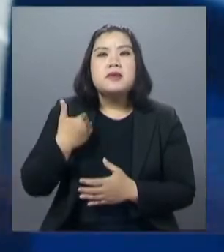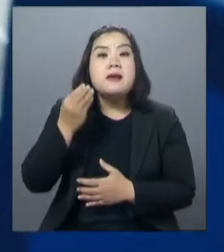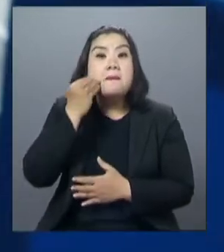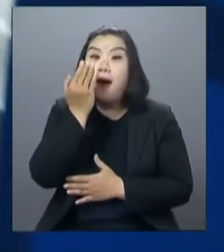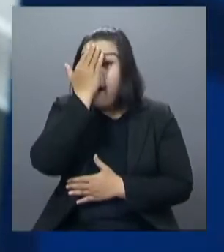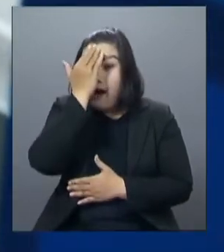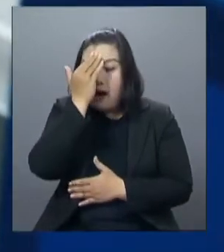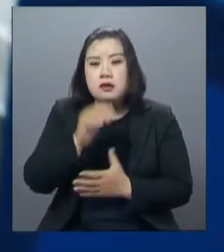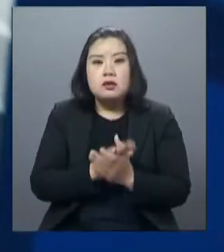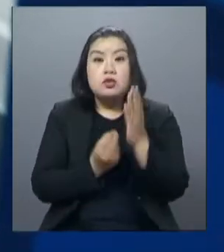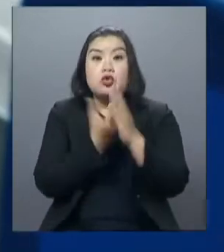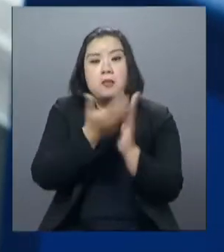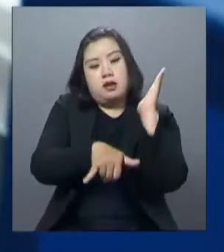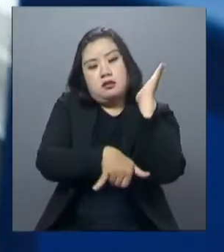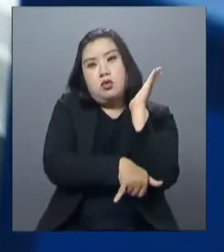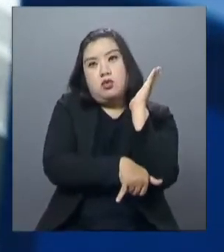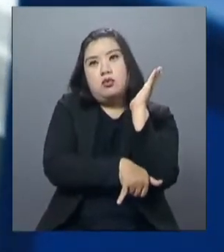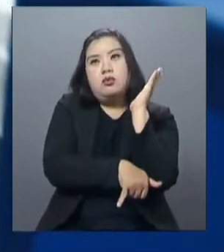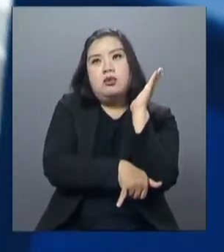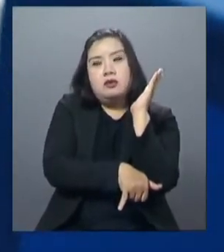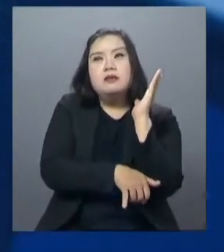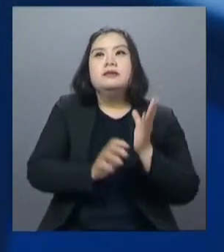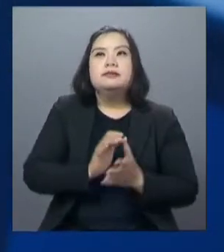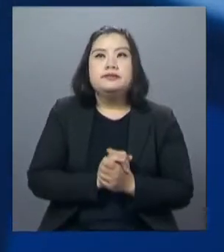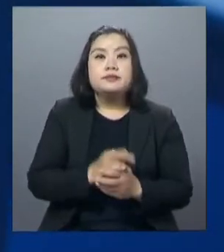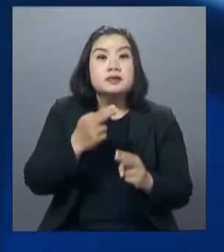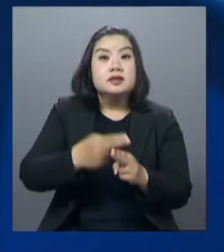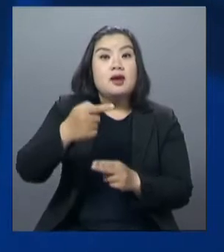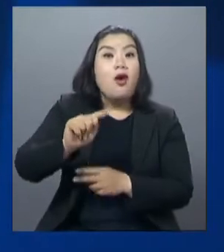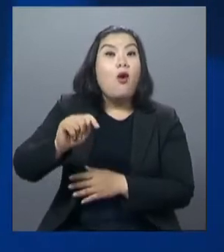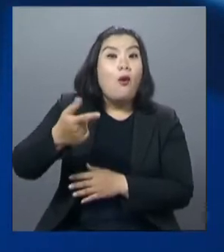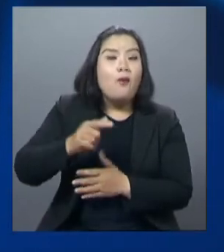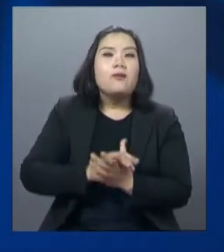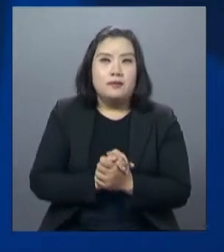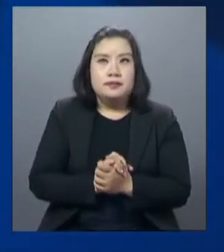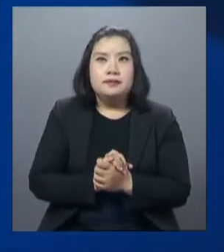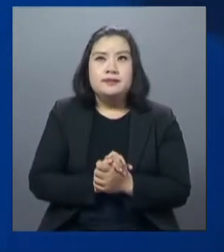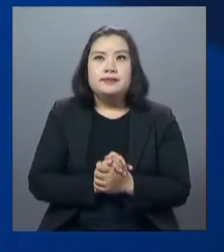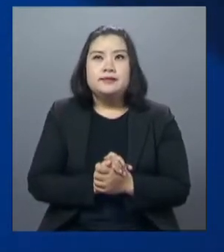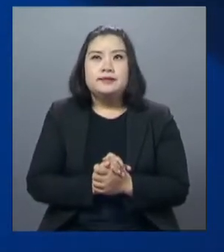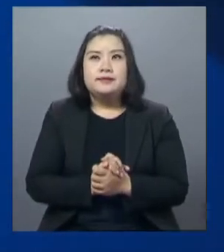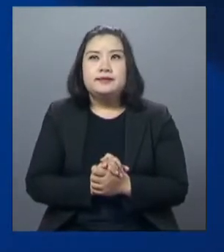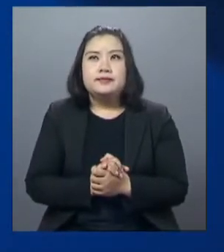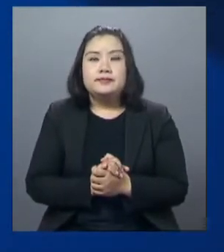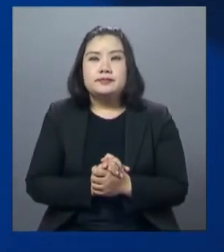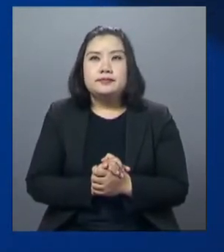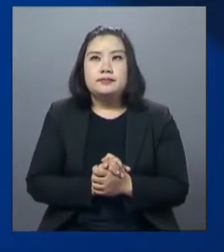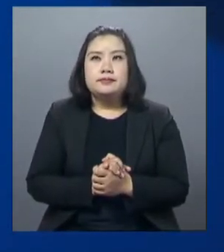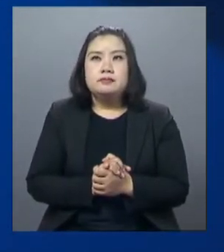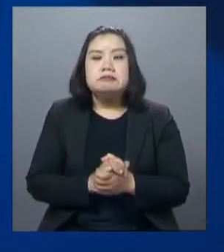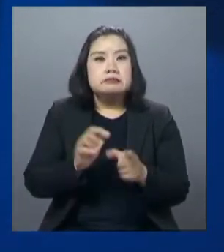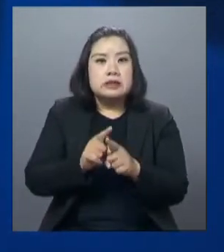ต้ต้นไม้ยายเขาตั้งชื่อให้มันชื่อหลงตอนนี้มันก็อยู่กับยายก็ได้ตั้งเดือนก็ถูกวาง